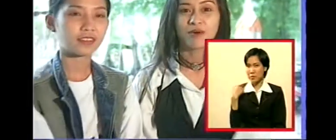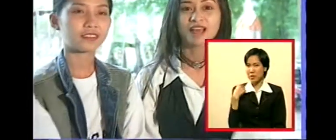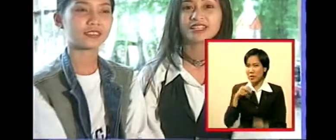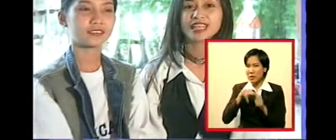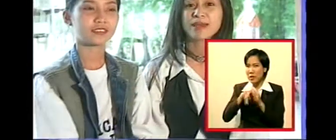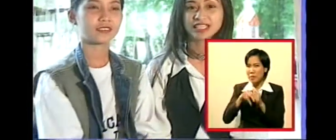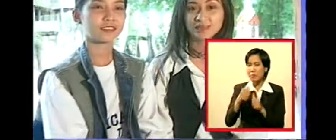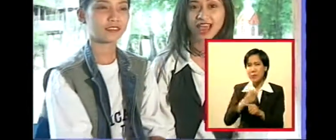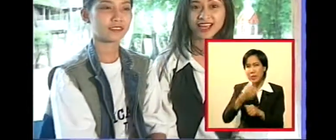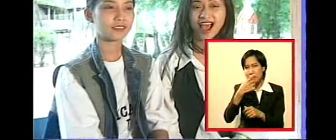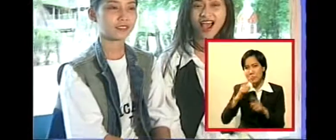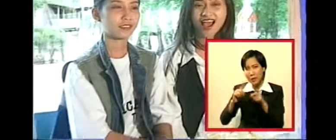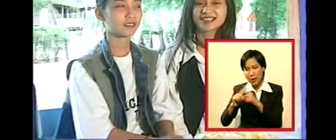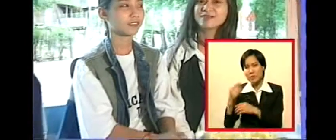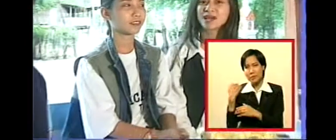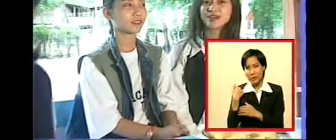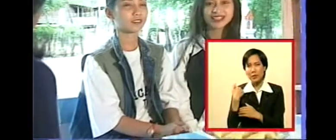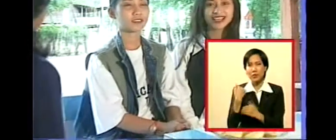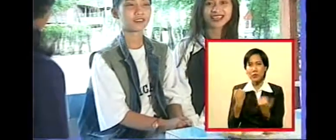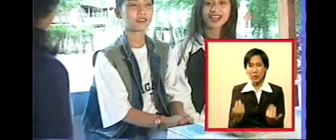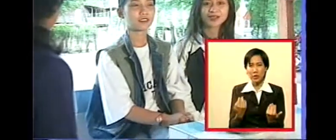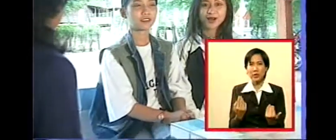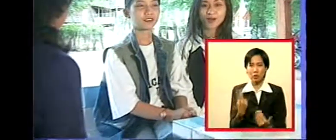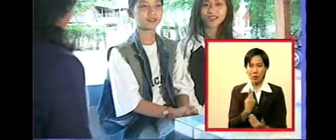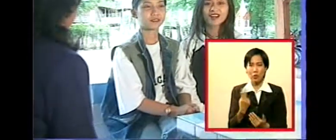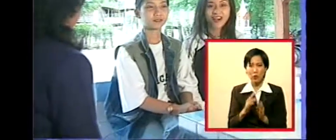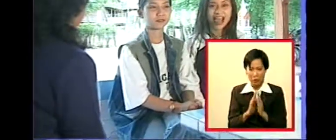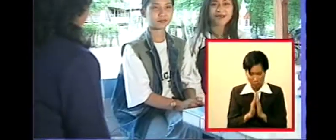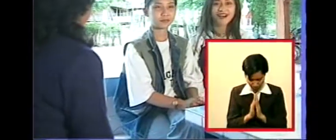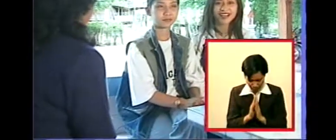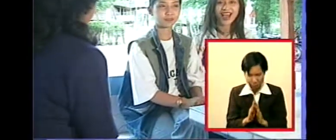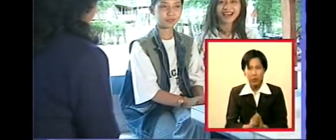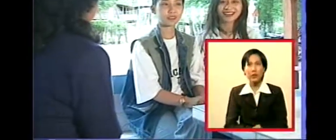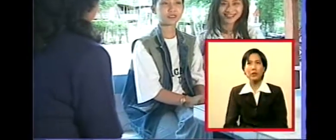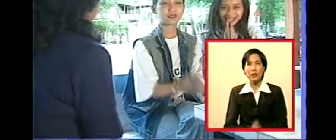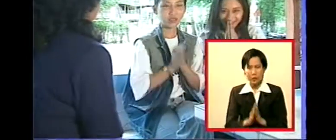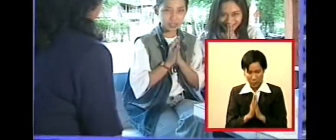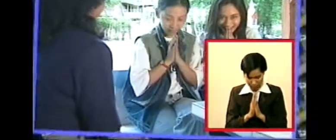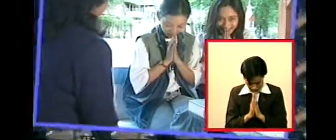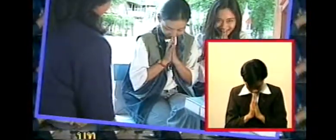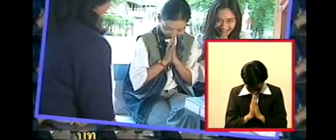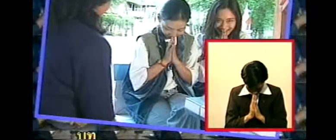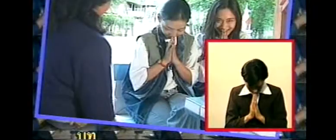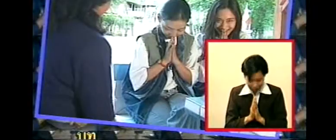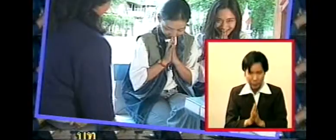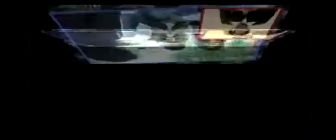ว่าเราจะแนะนำอาชีพใดนะคะสำหรับวันนี้เราสองคนต้องขอลาไปก่อนค่ะสวัสดีค่ะ